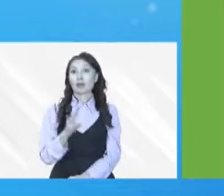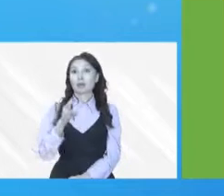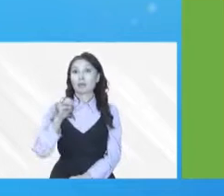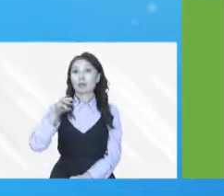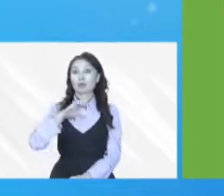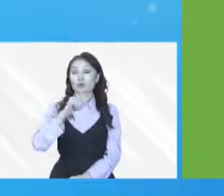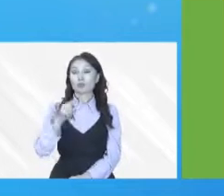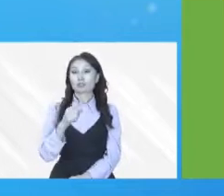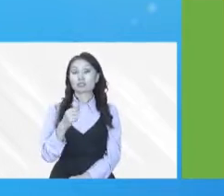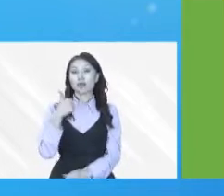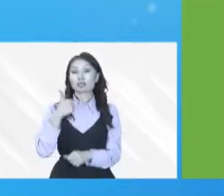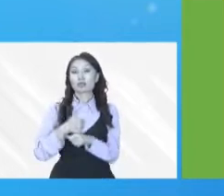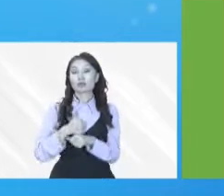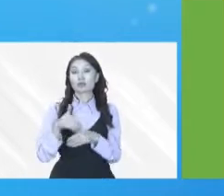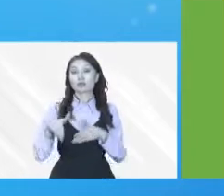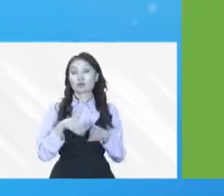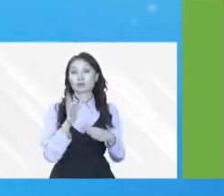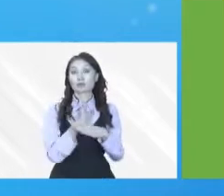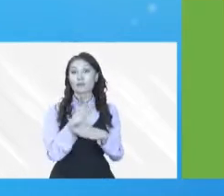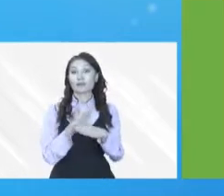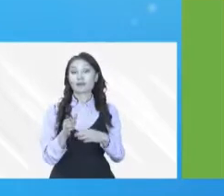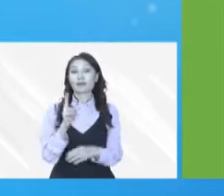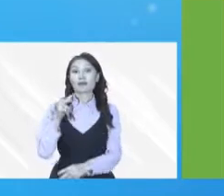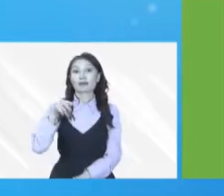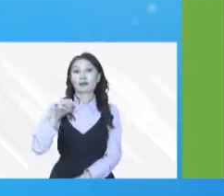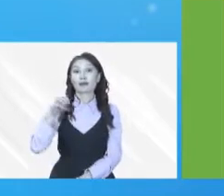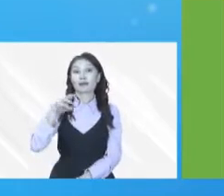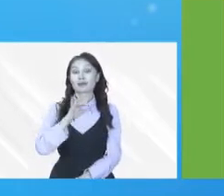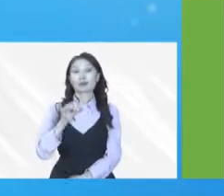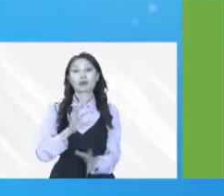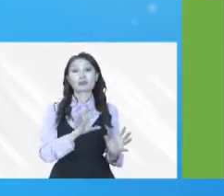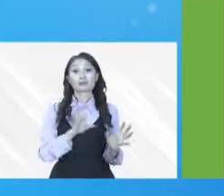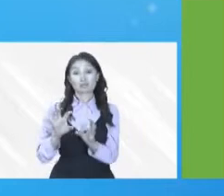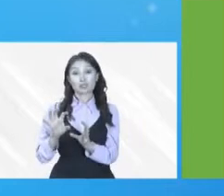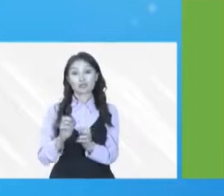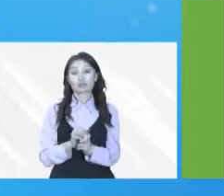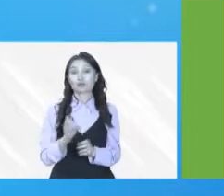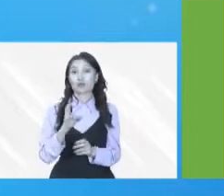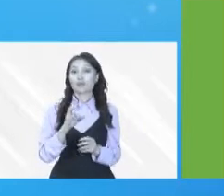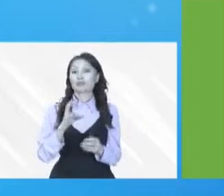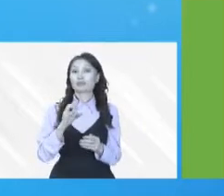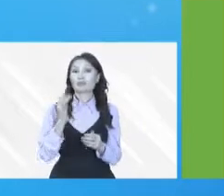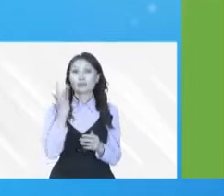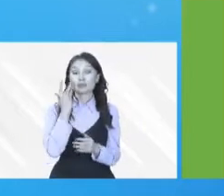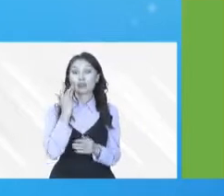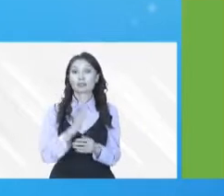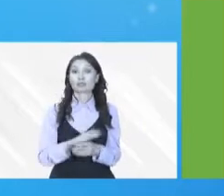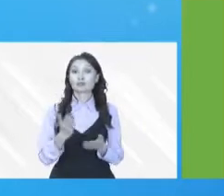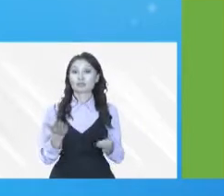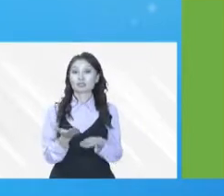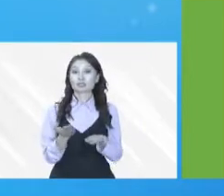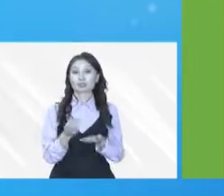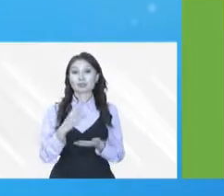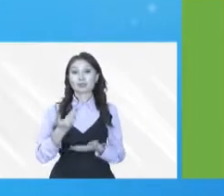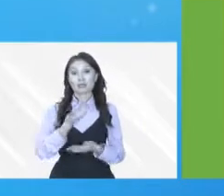Митоз – это основной способ деления клетки, обеспечивающий непрерывность жизни